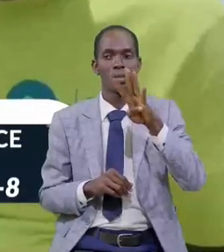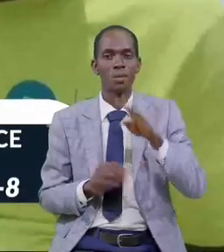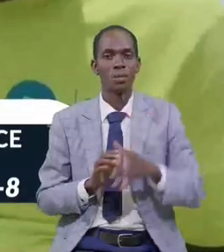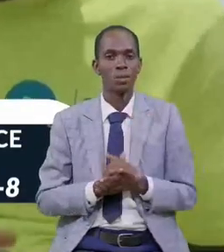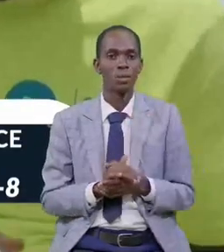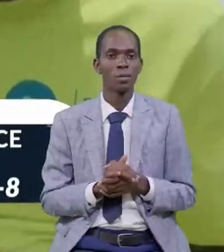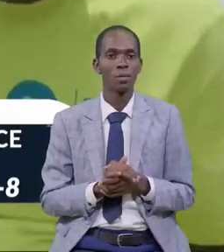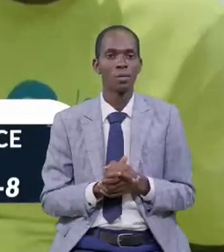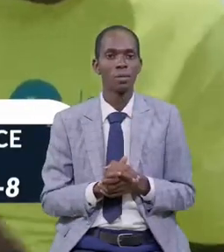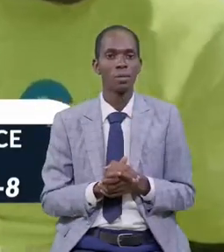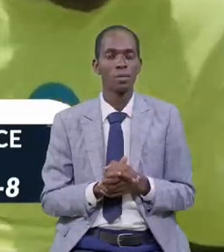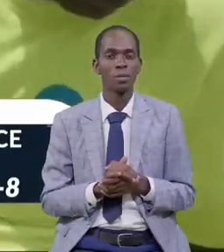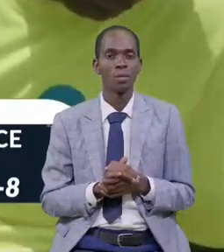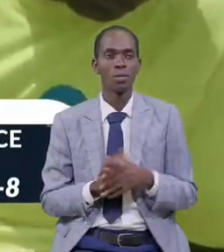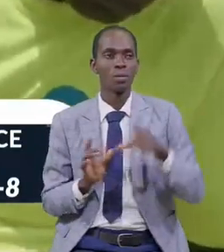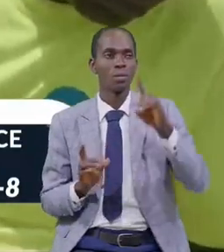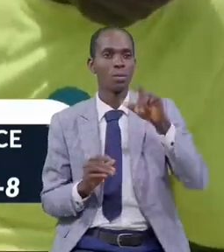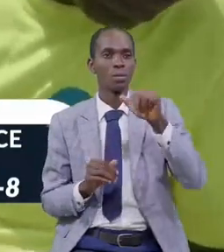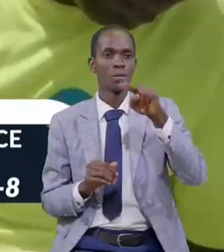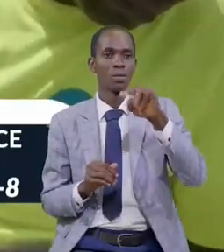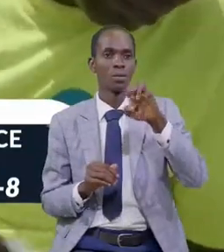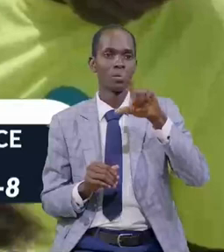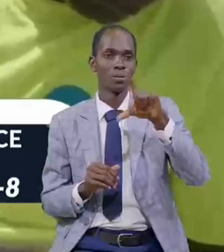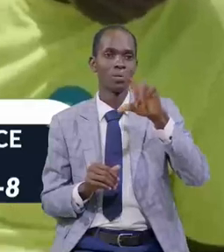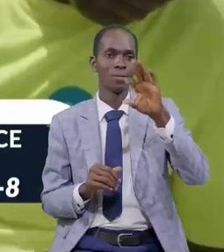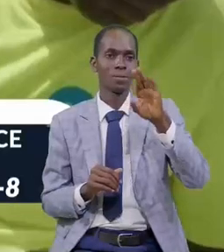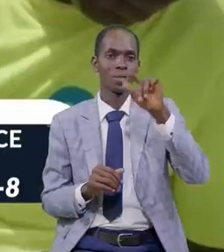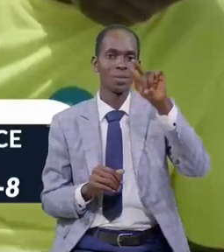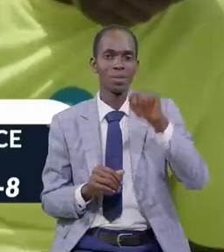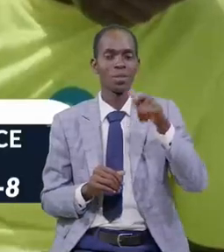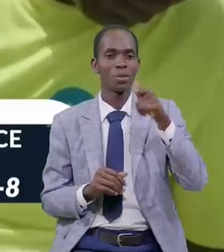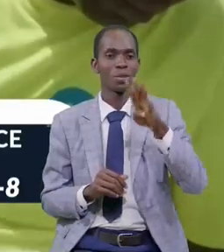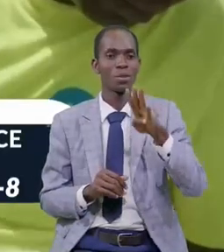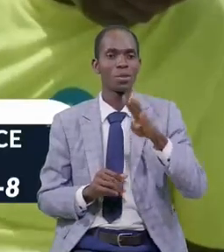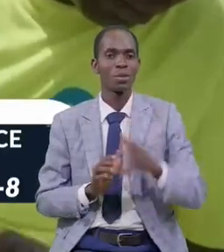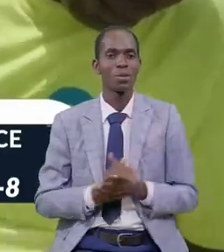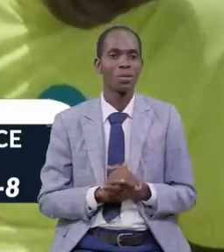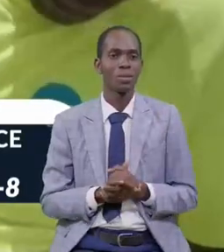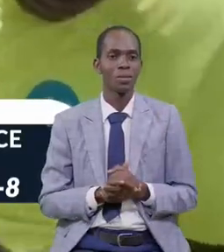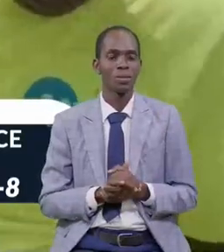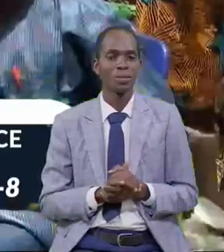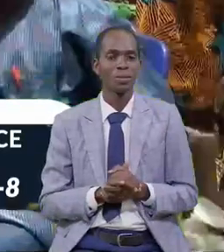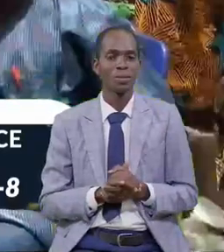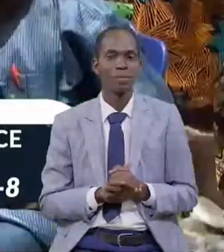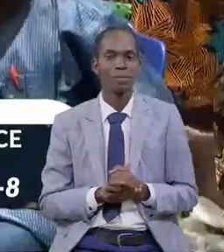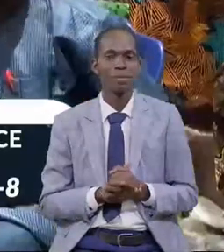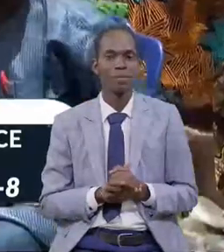9 Daniel 9 24 Daniel 9